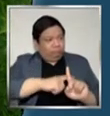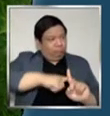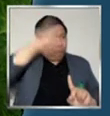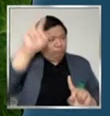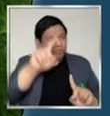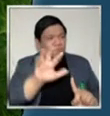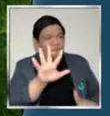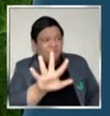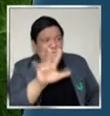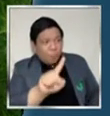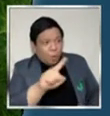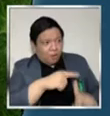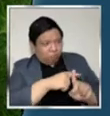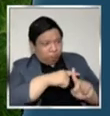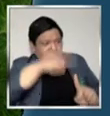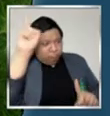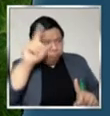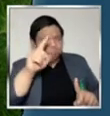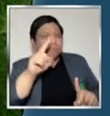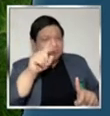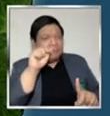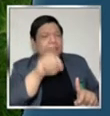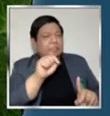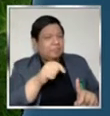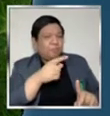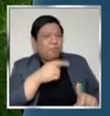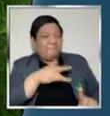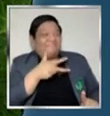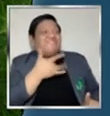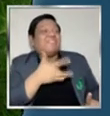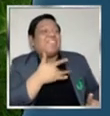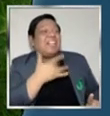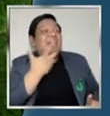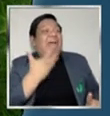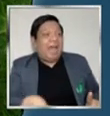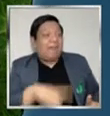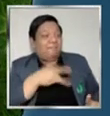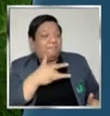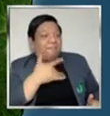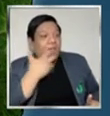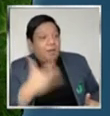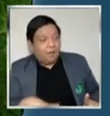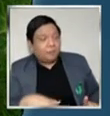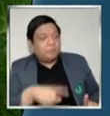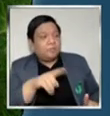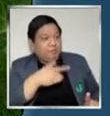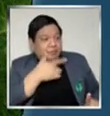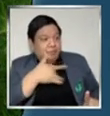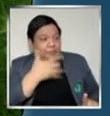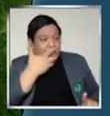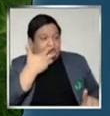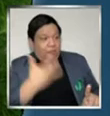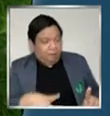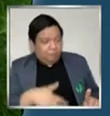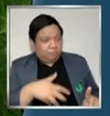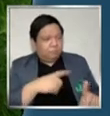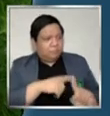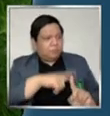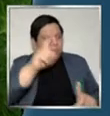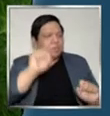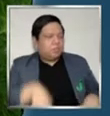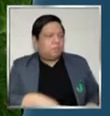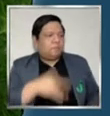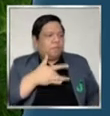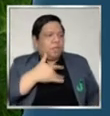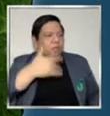wow. Celsius. Yan yung init factor, Vicky. Ha? At yung ganyang katinding init, pwedeng magdulot na ng heat stroke. At